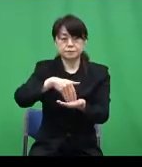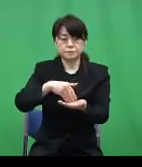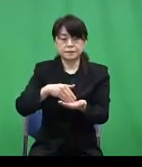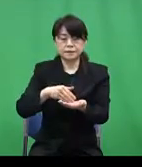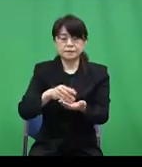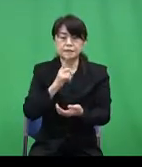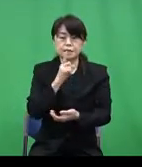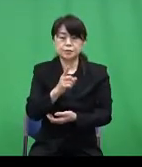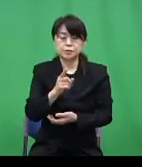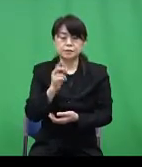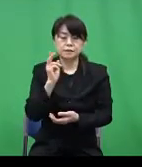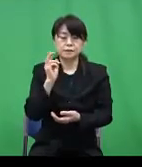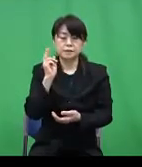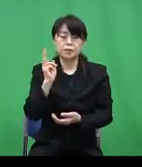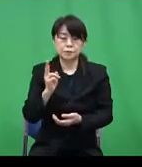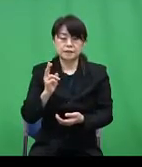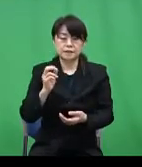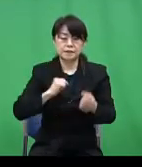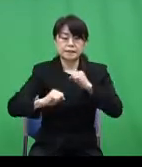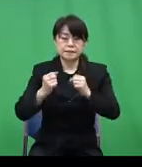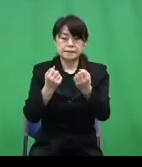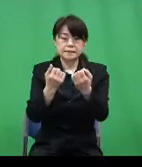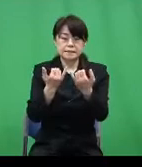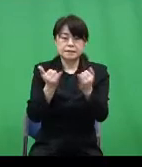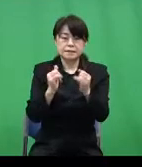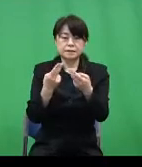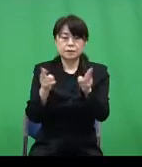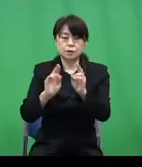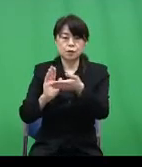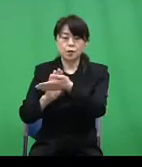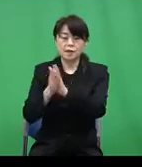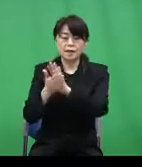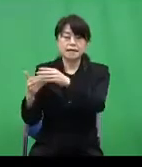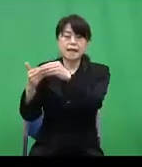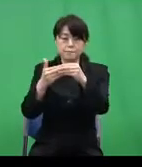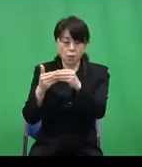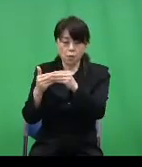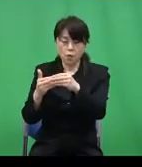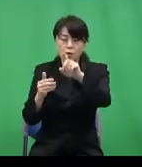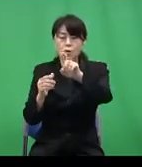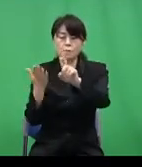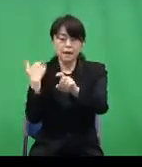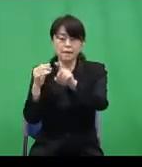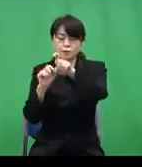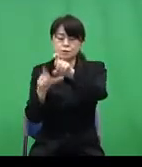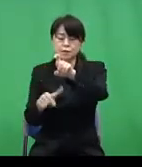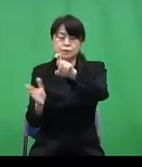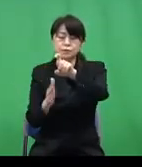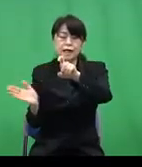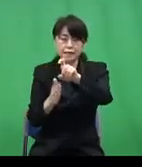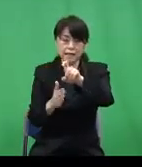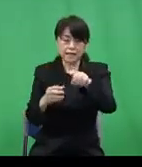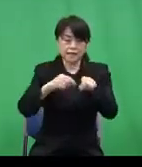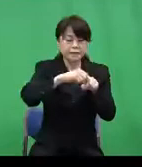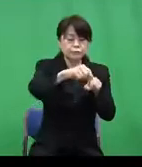ように自由民主党県連も、まあ、この10月ぐらいからですね、いろいろ各